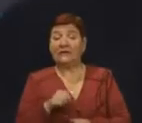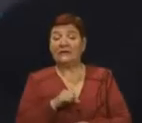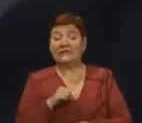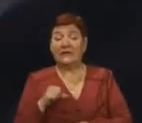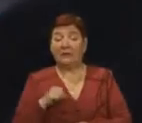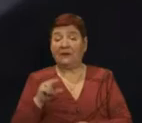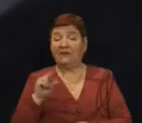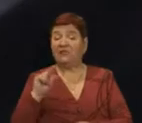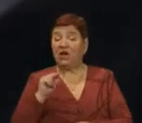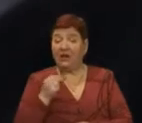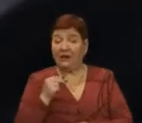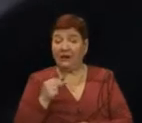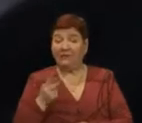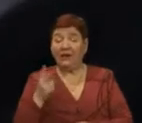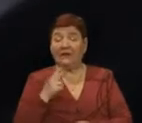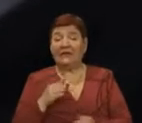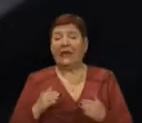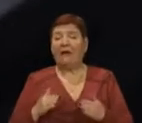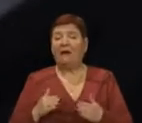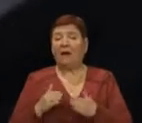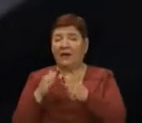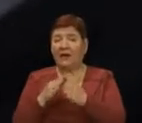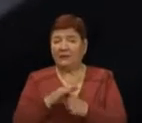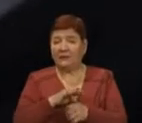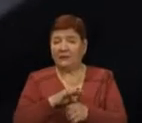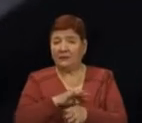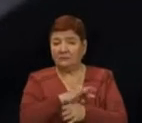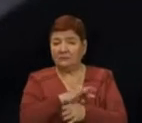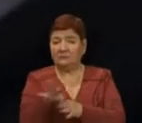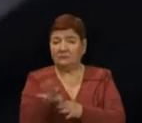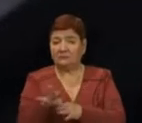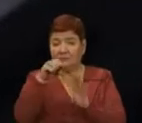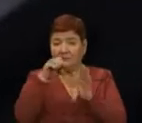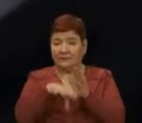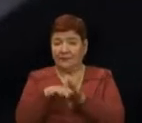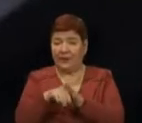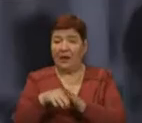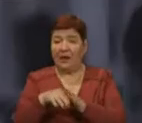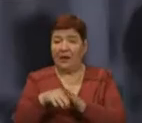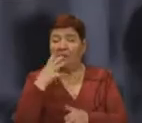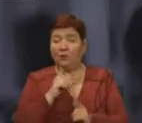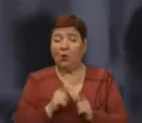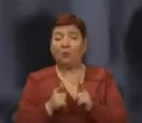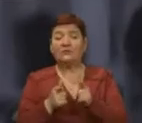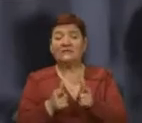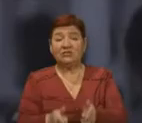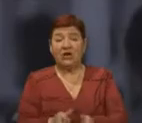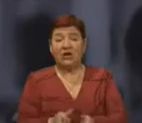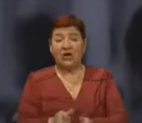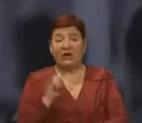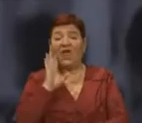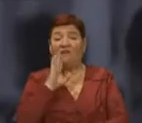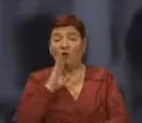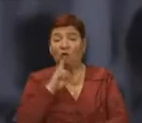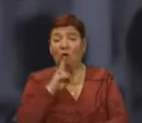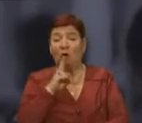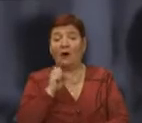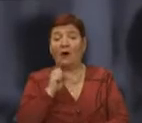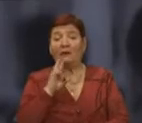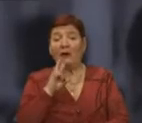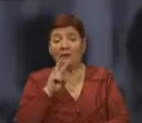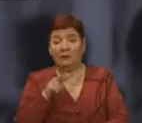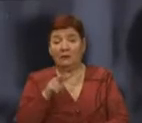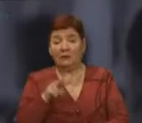самий Чернігів, де ракетні снаряди попали в підприємство теплопостачання і водоканал.